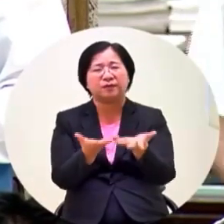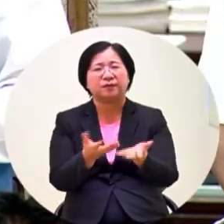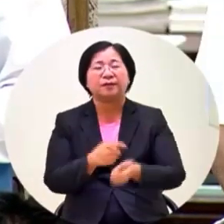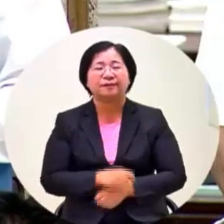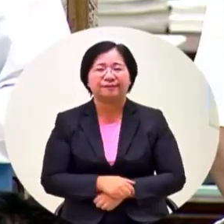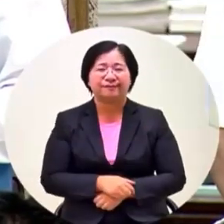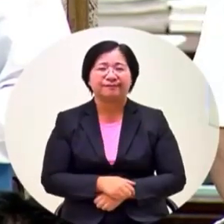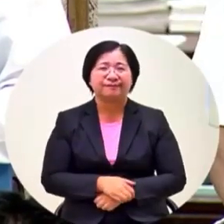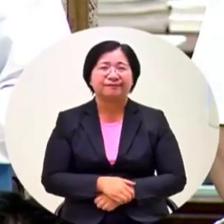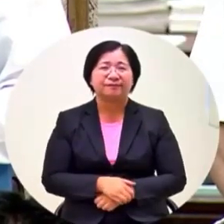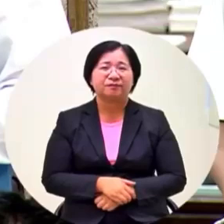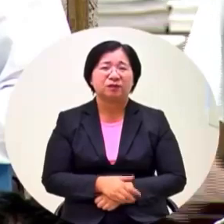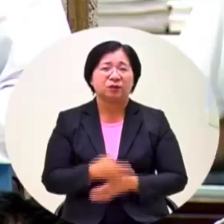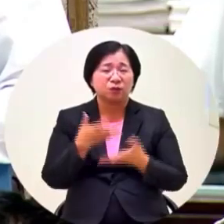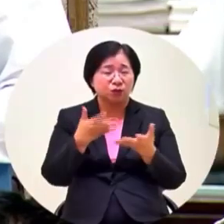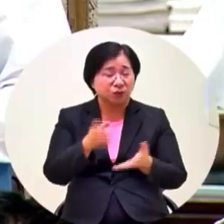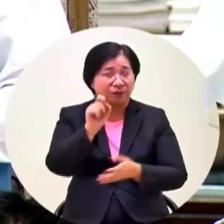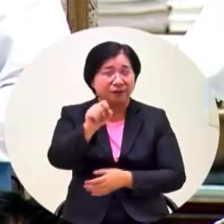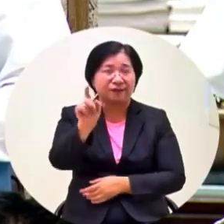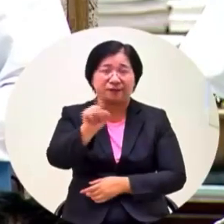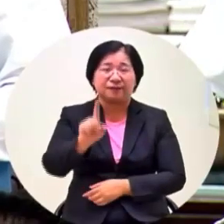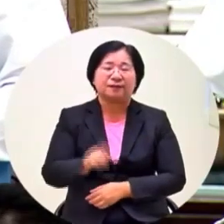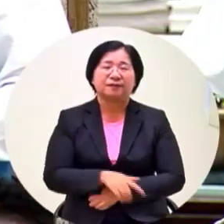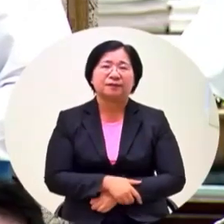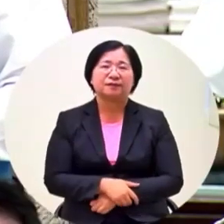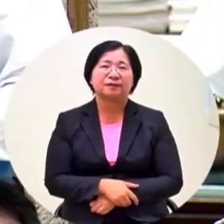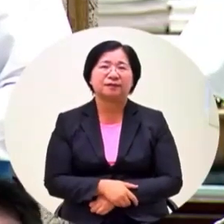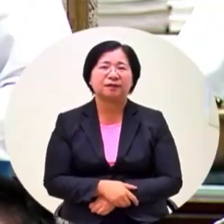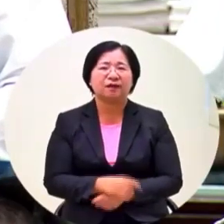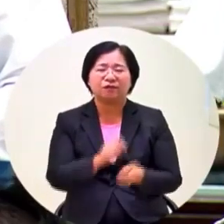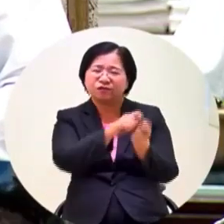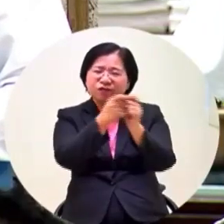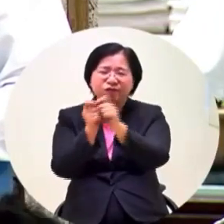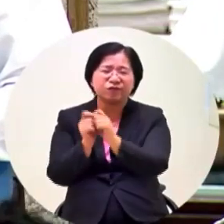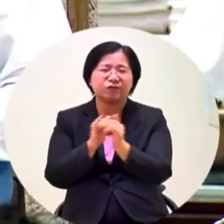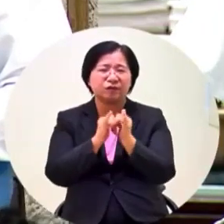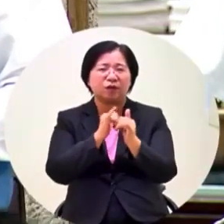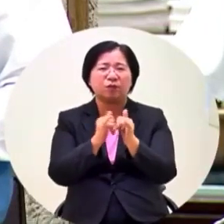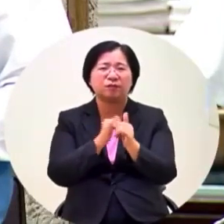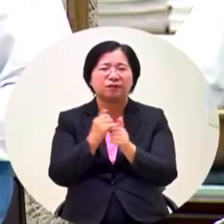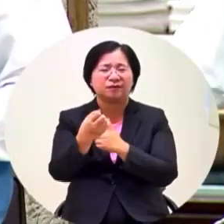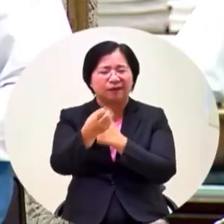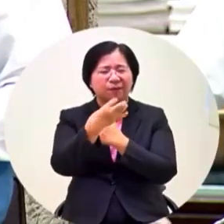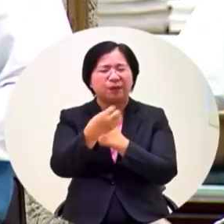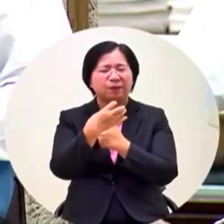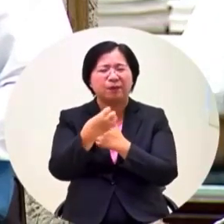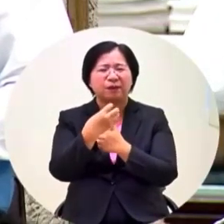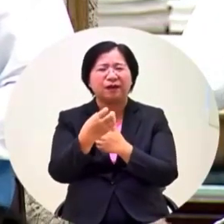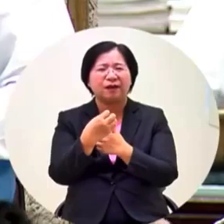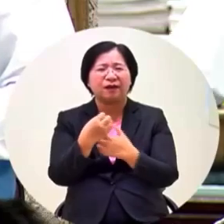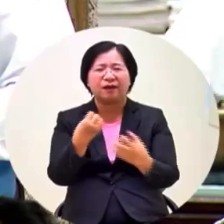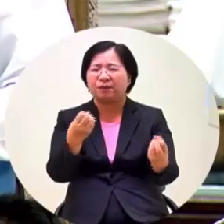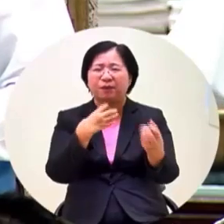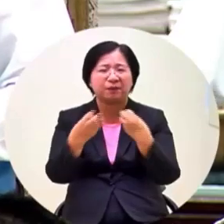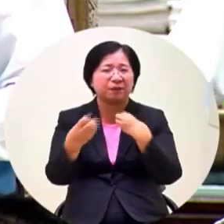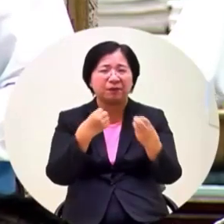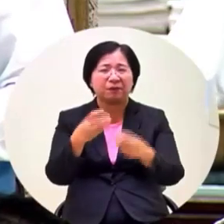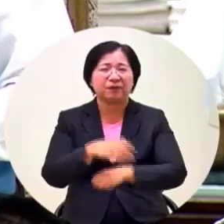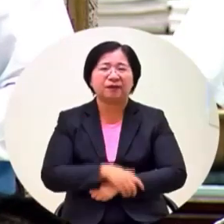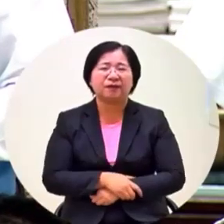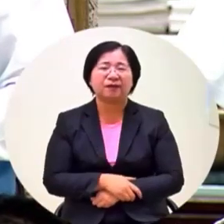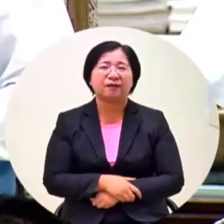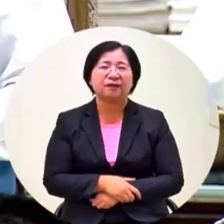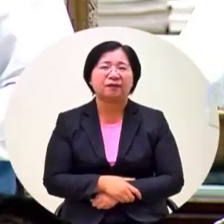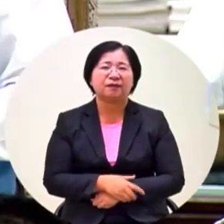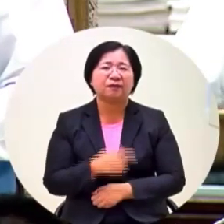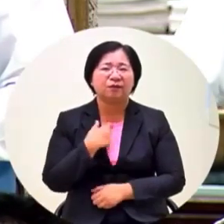因为重点是附近的百姓一直来你跟我念，我相信这种东西我们民意